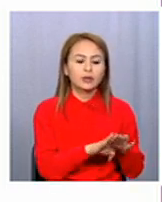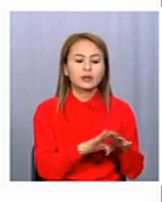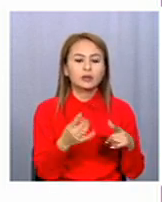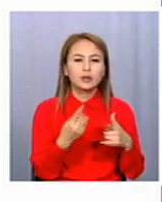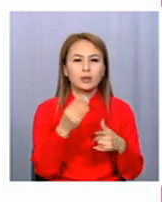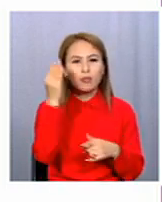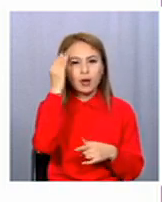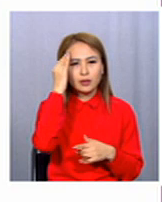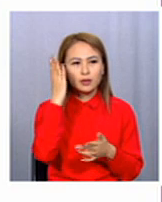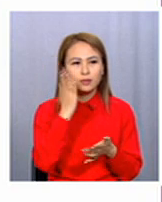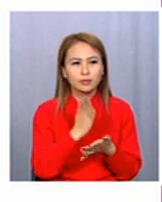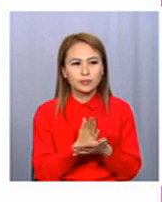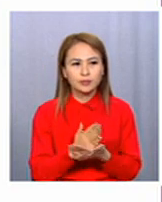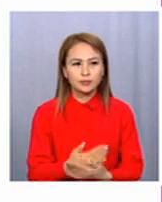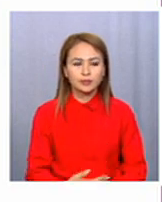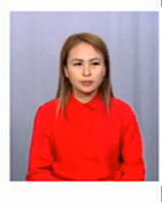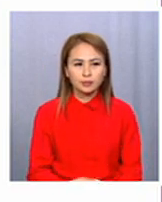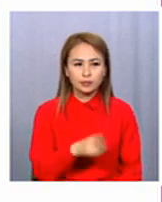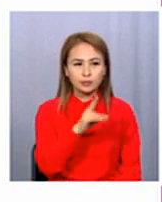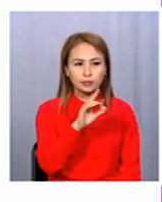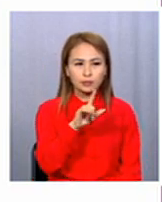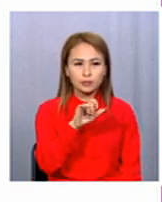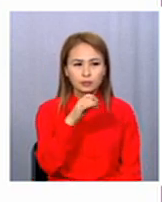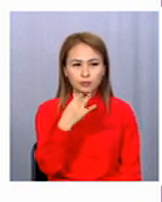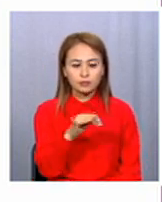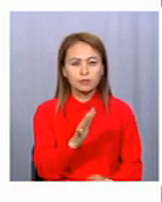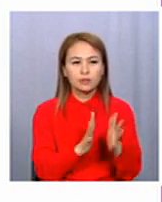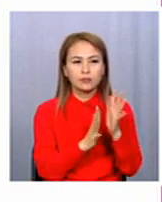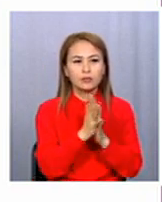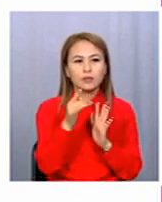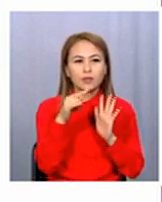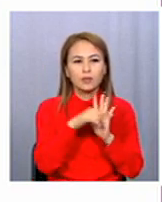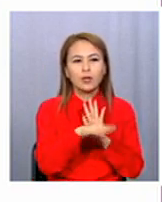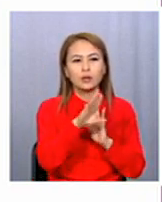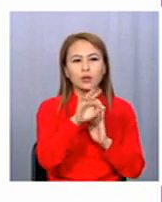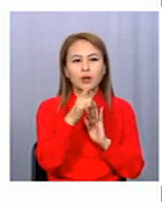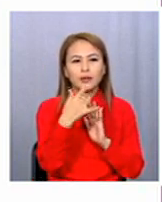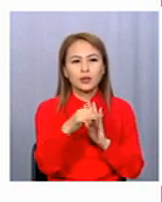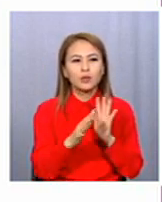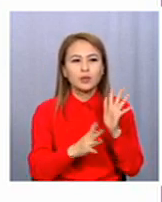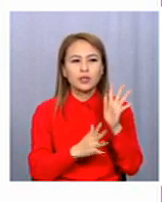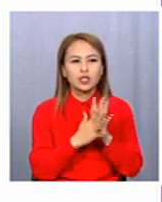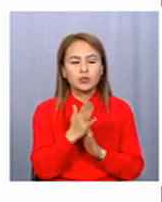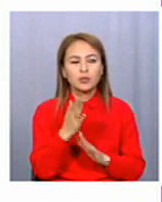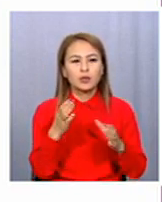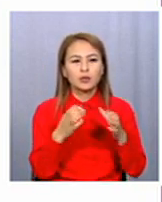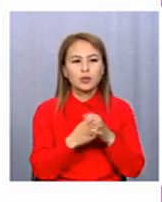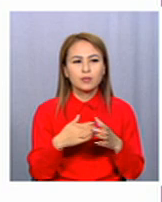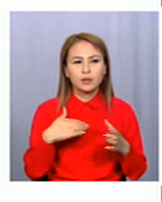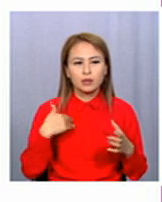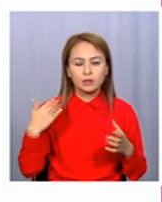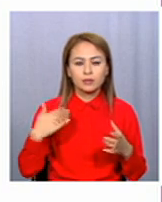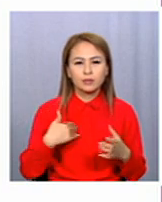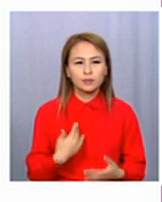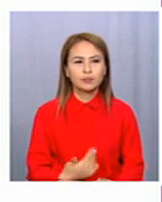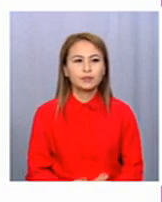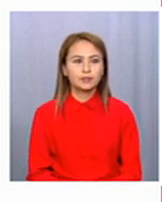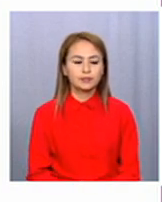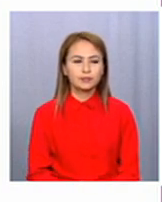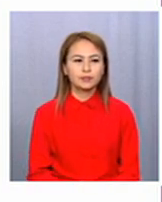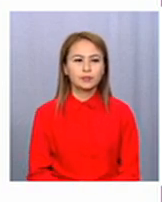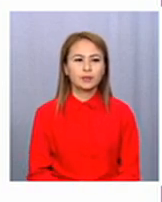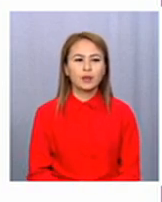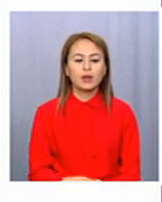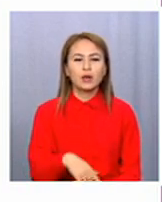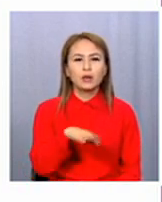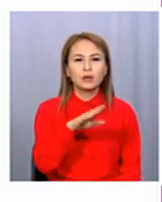мағынаны береді. Қоға жай – орман ішінде, тоғайда өсетін шипалы өсімдік. Талма